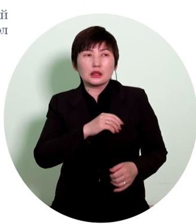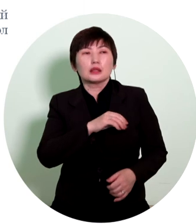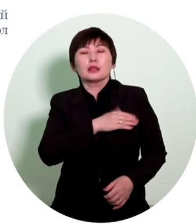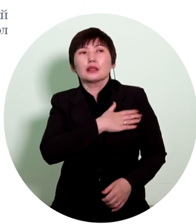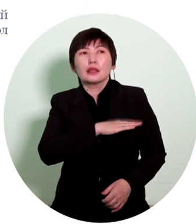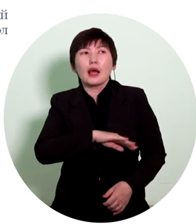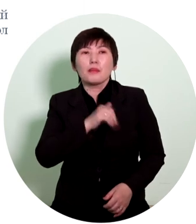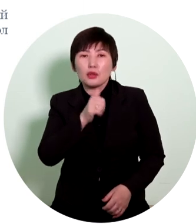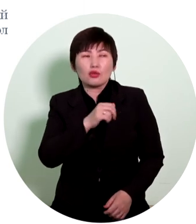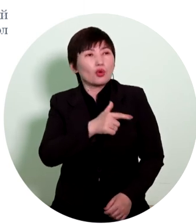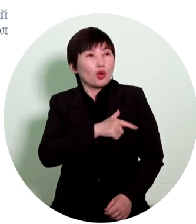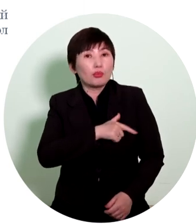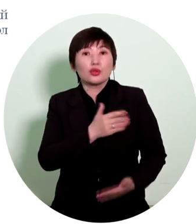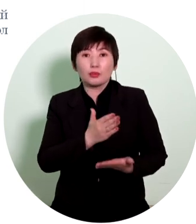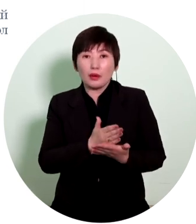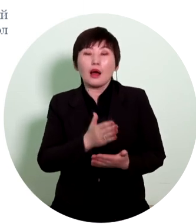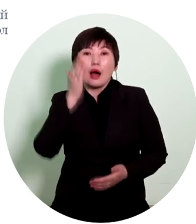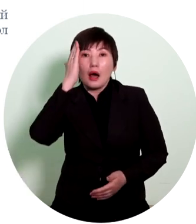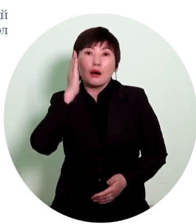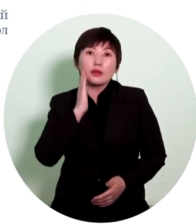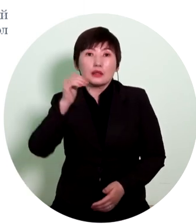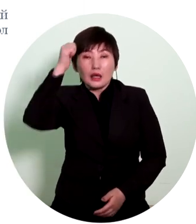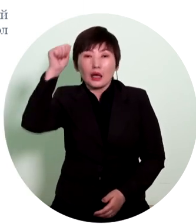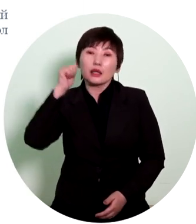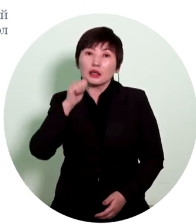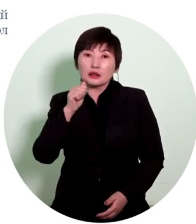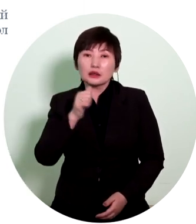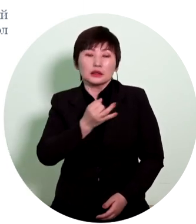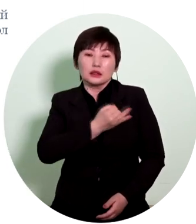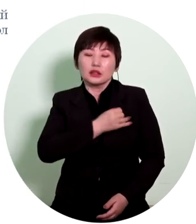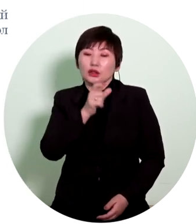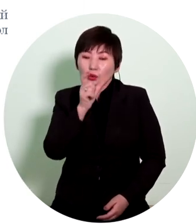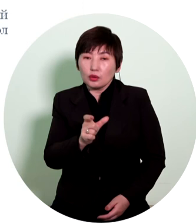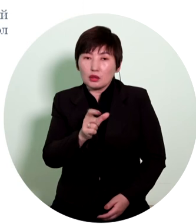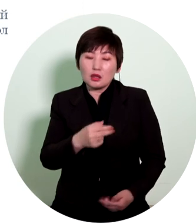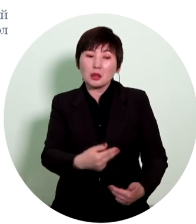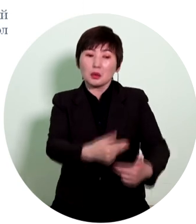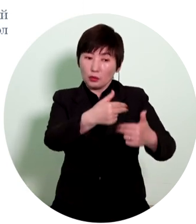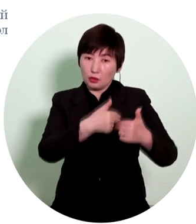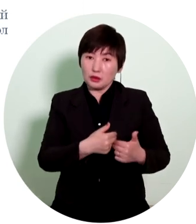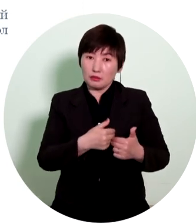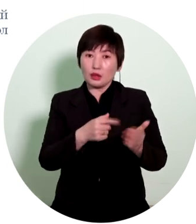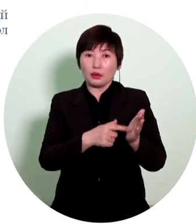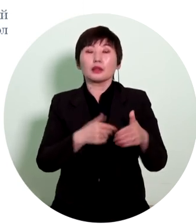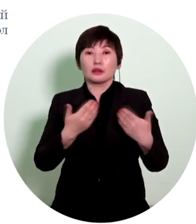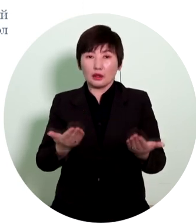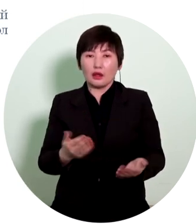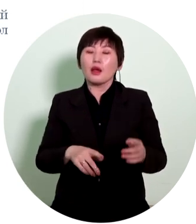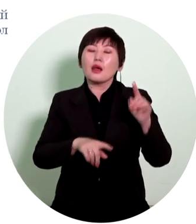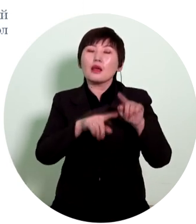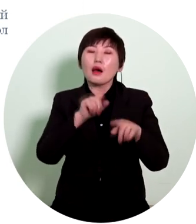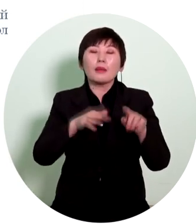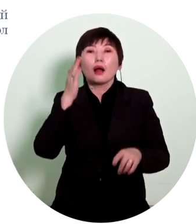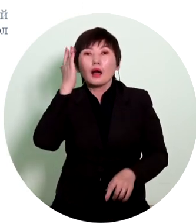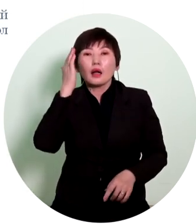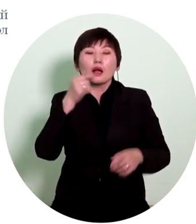нэгэнд гомдож байвал аав ээж, эмээ ах эгч болон итгэдэг хүнээсээ тусламж хүсэх хэрэгтэй. За ямар